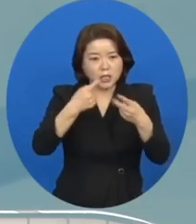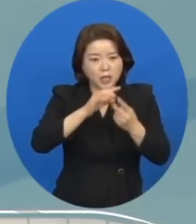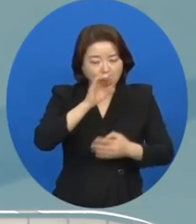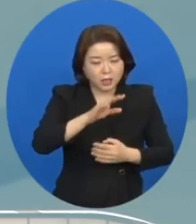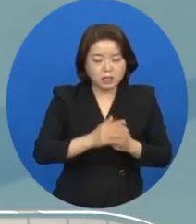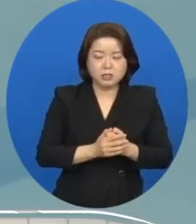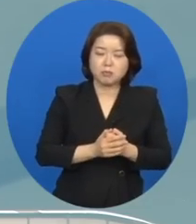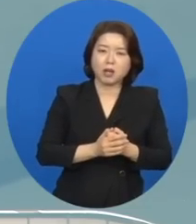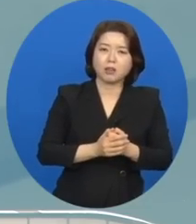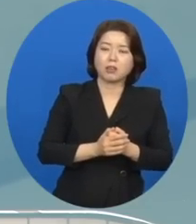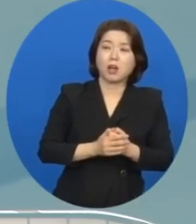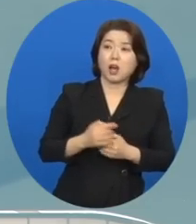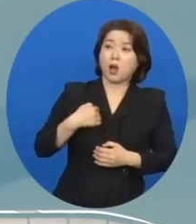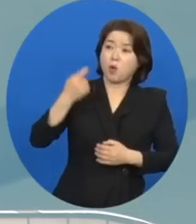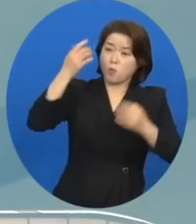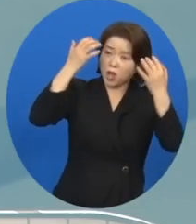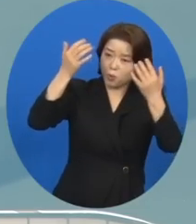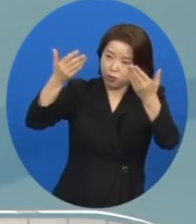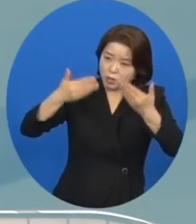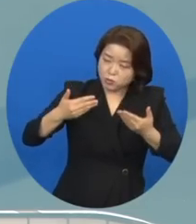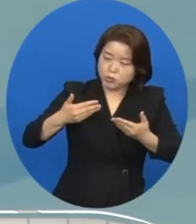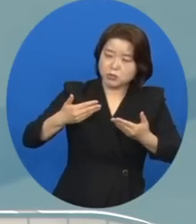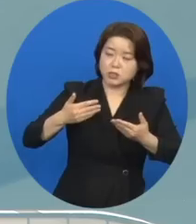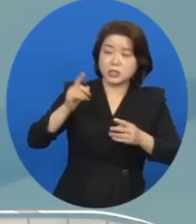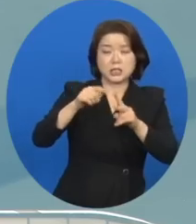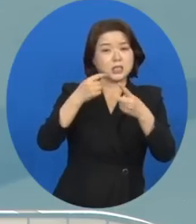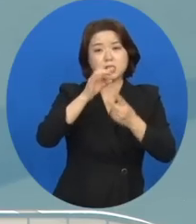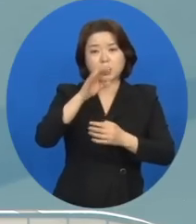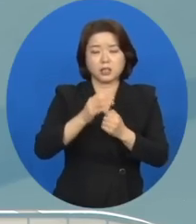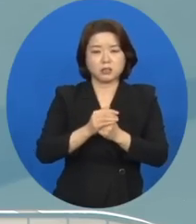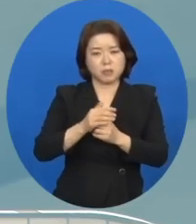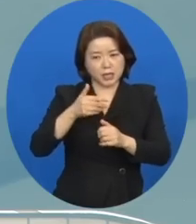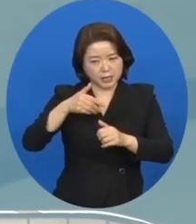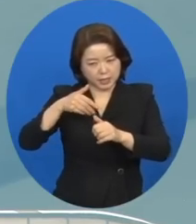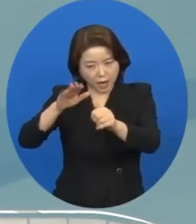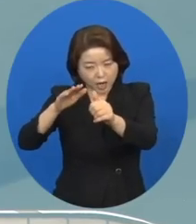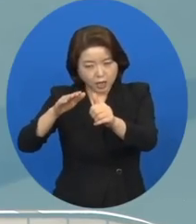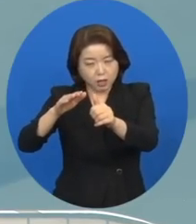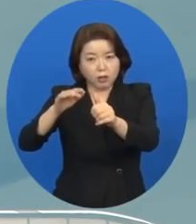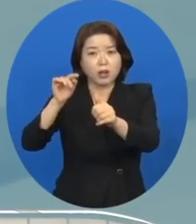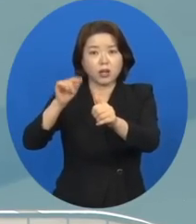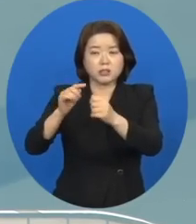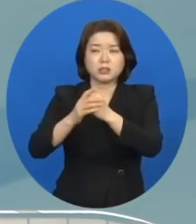고난을 주시고 고문을 주시는지 이해가 안 되는데 가라고 하셔서 갔습니다. 예 하나님.